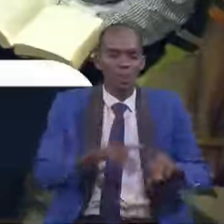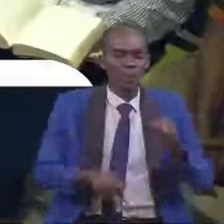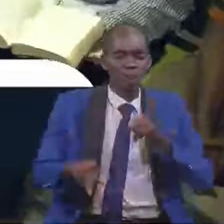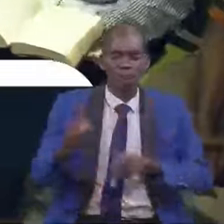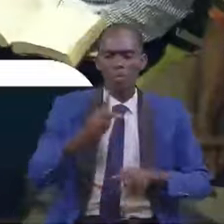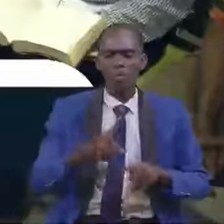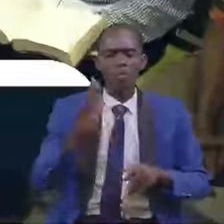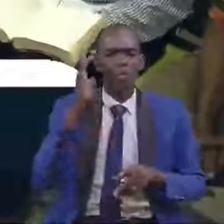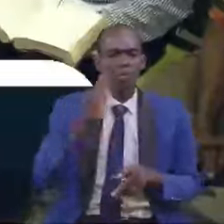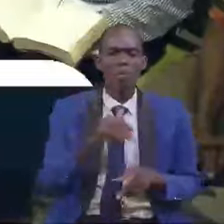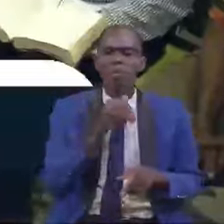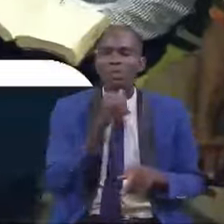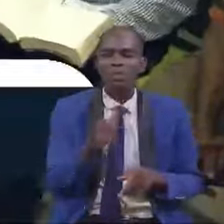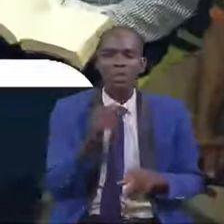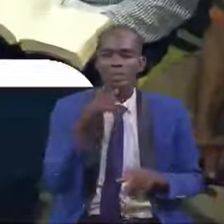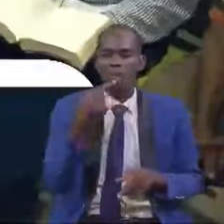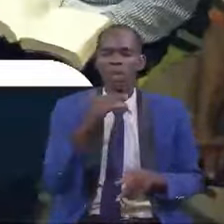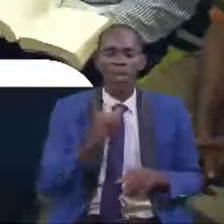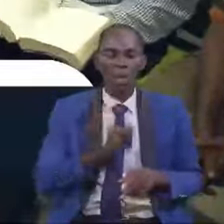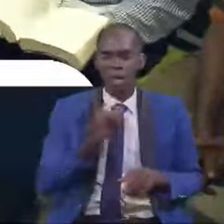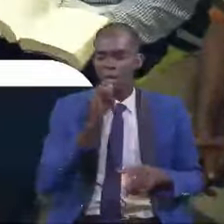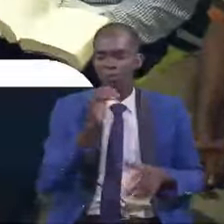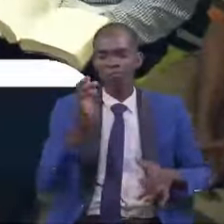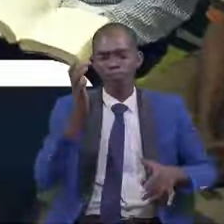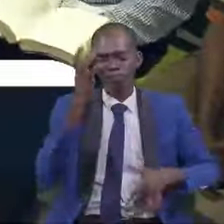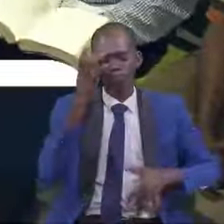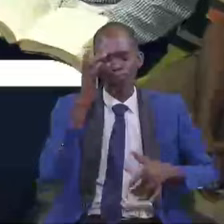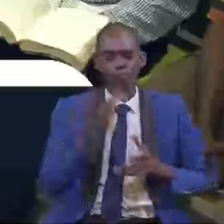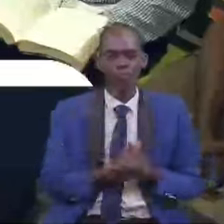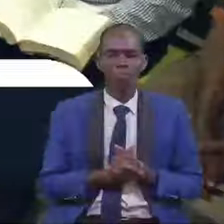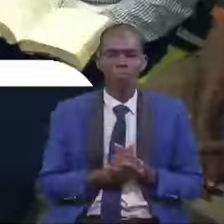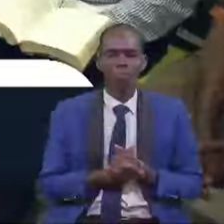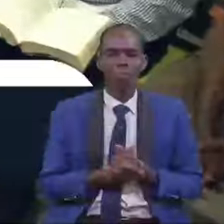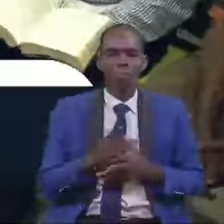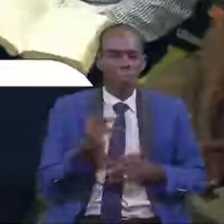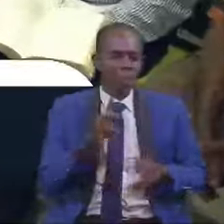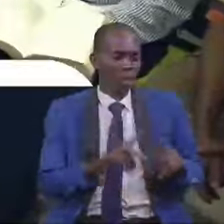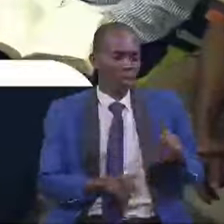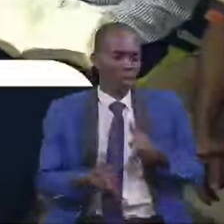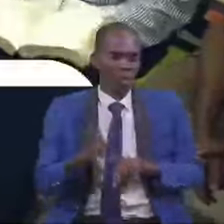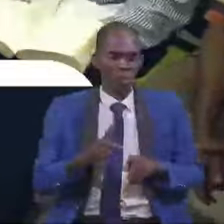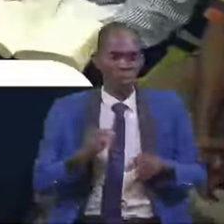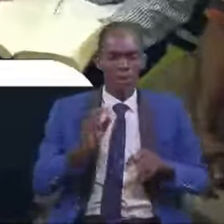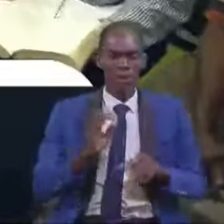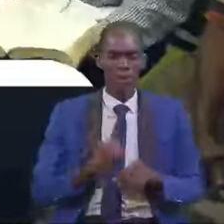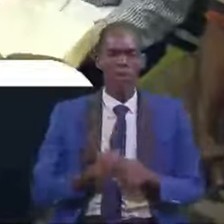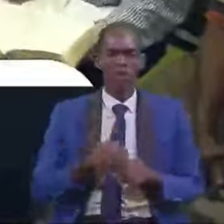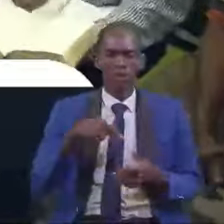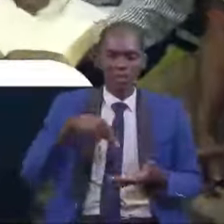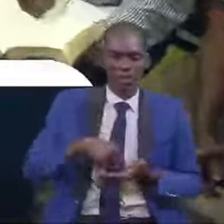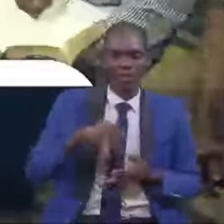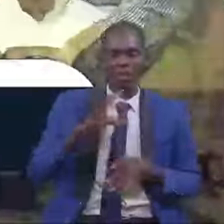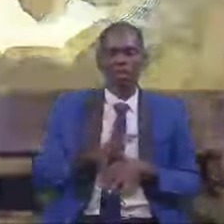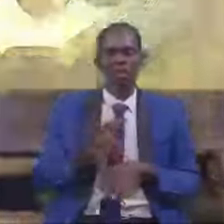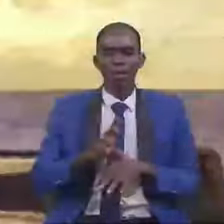habitant ne dit « Je suis malade ». Aucun habitant a la vie profonde. Aucun habitant